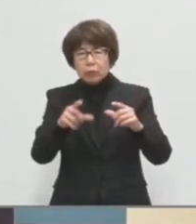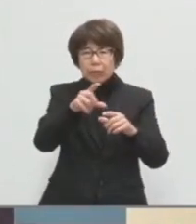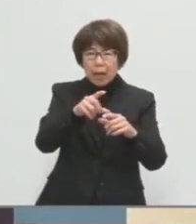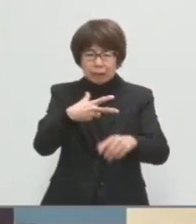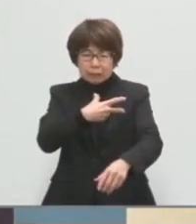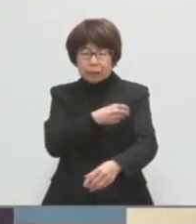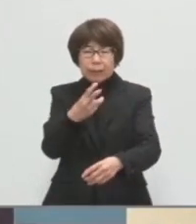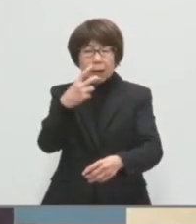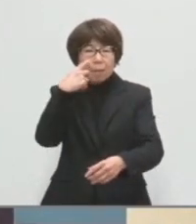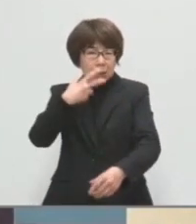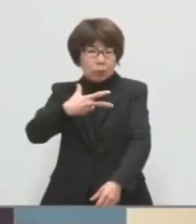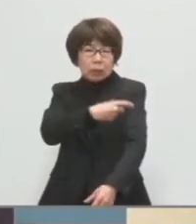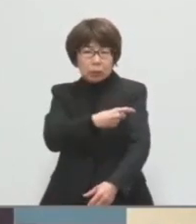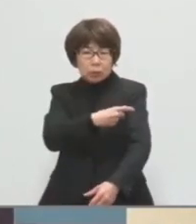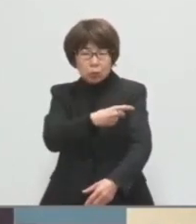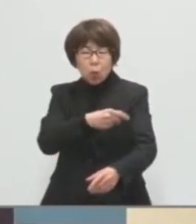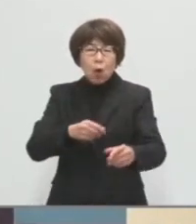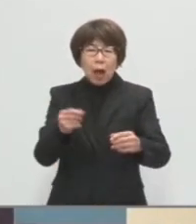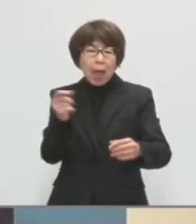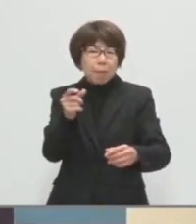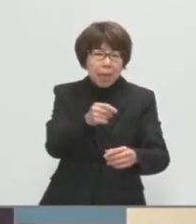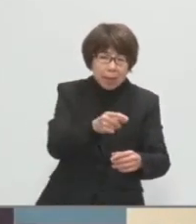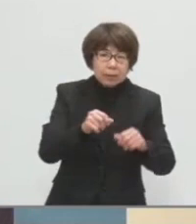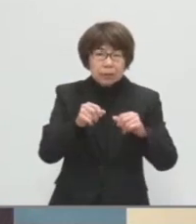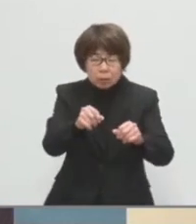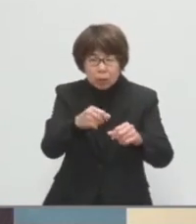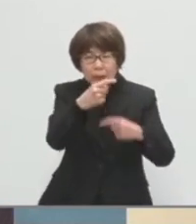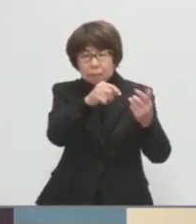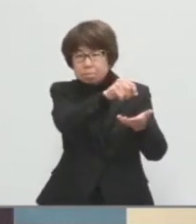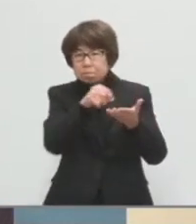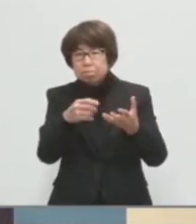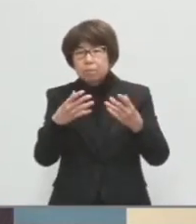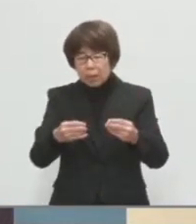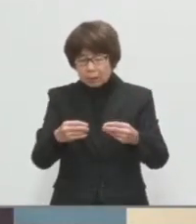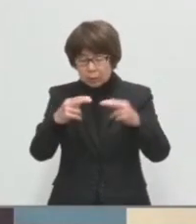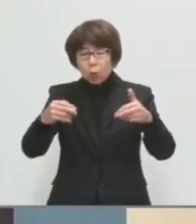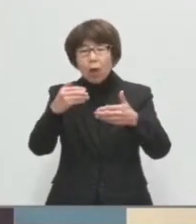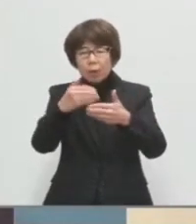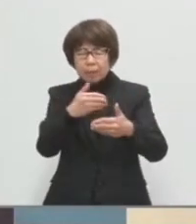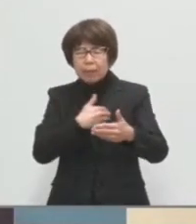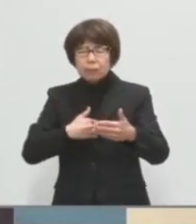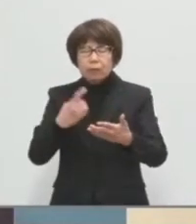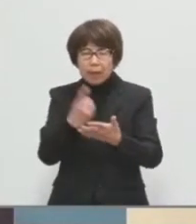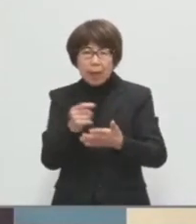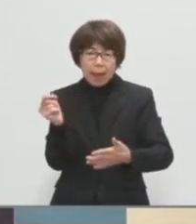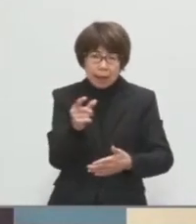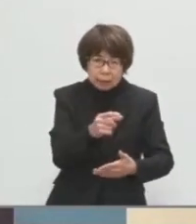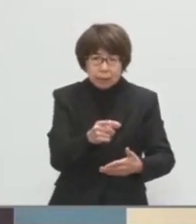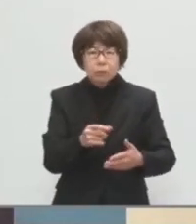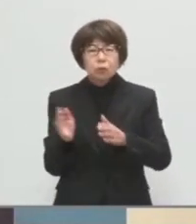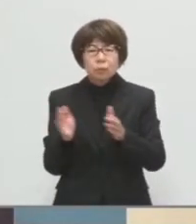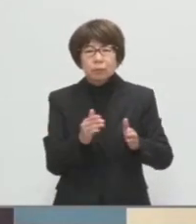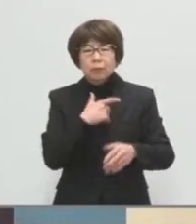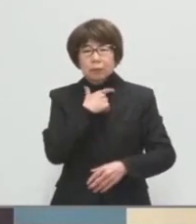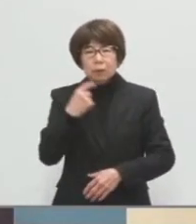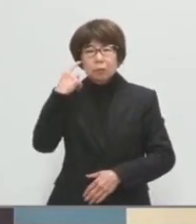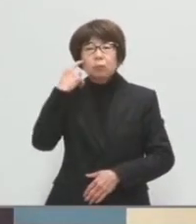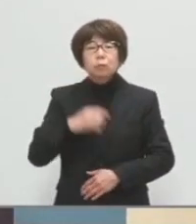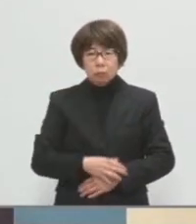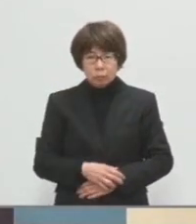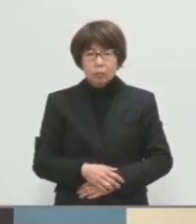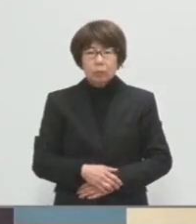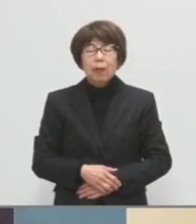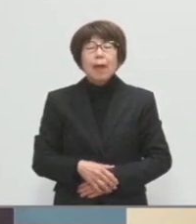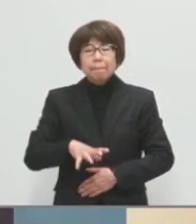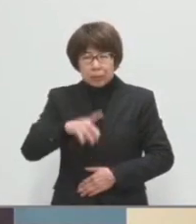を決闘なさいました決定なさいました本県でもできる限り早期に対応していくことと致しましてまずは